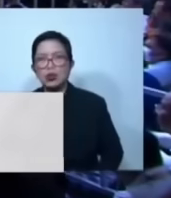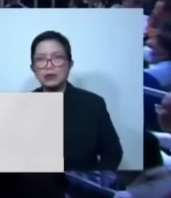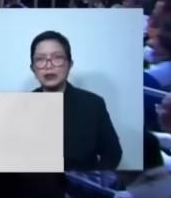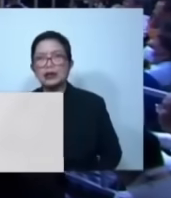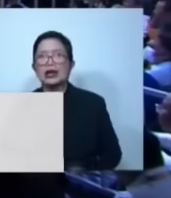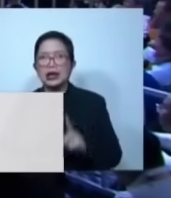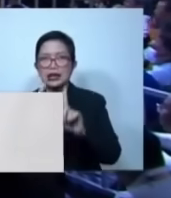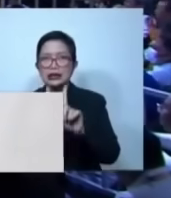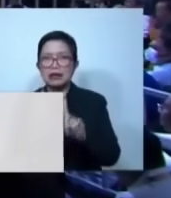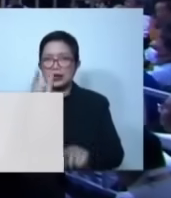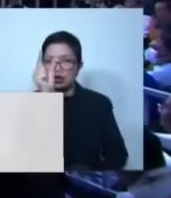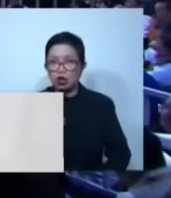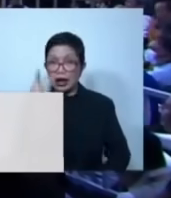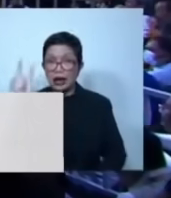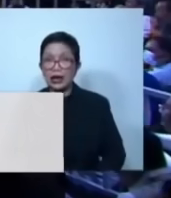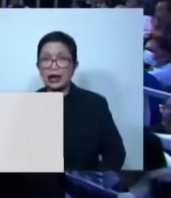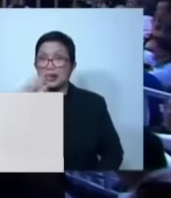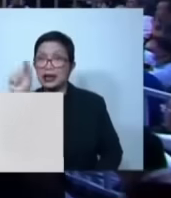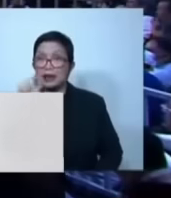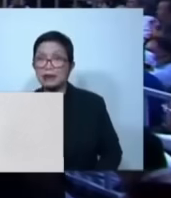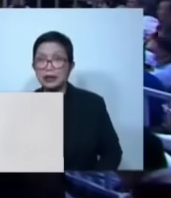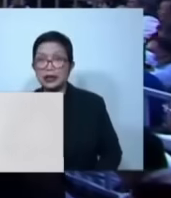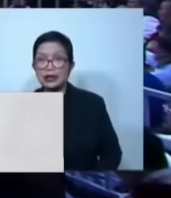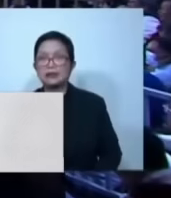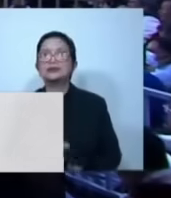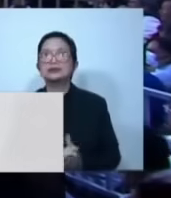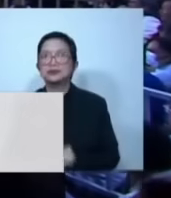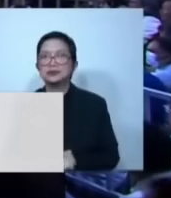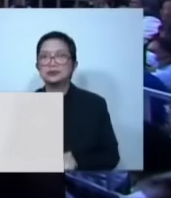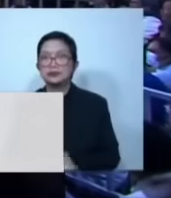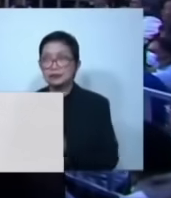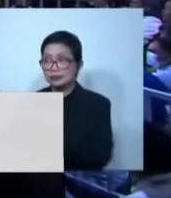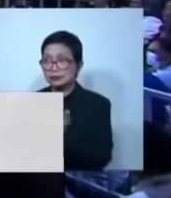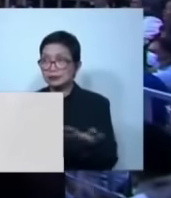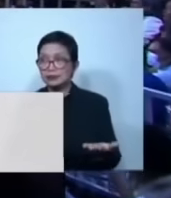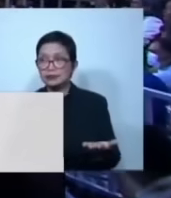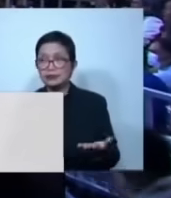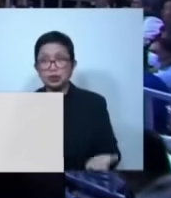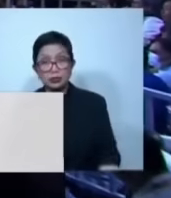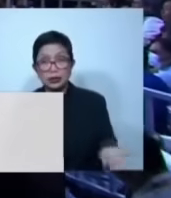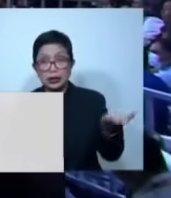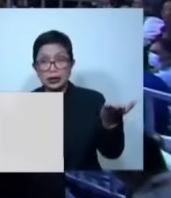11 panelis diantaranya kami mohon berkenan kepada panelis untuk bisa